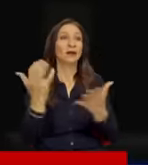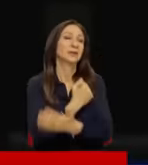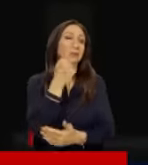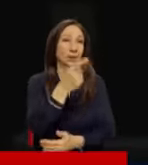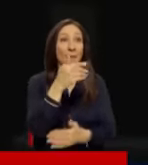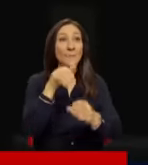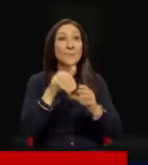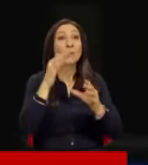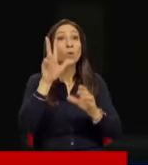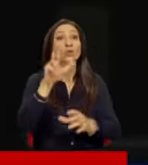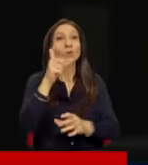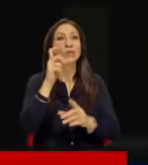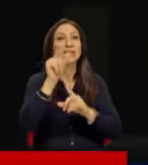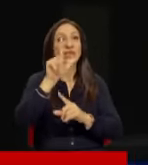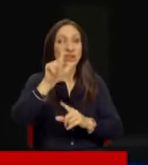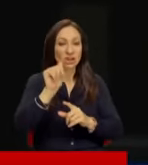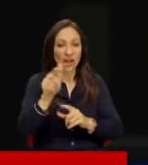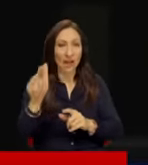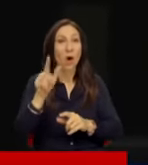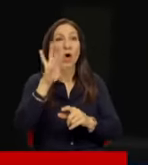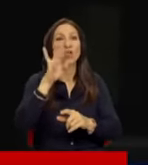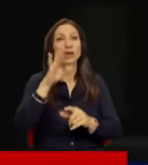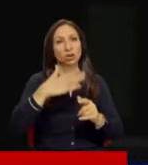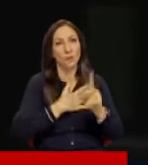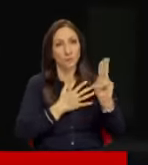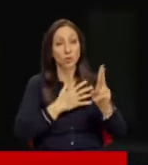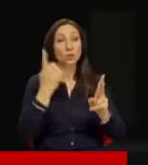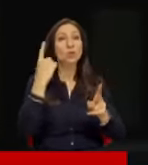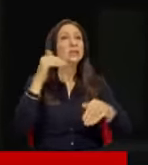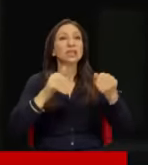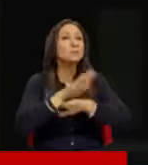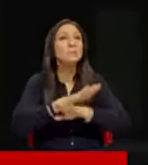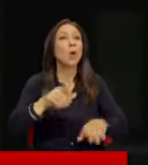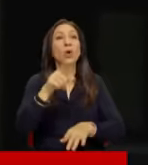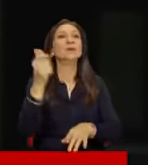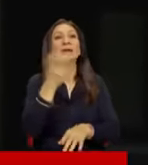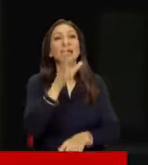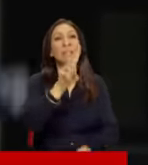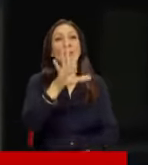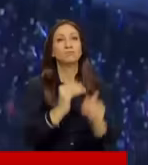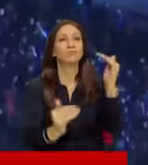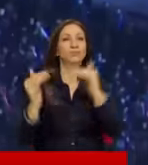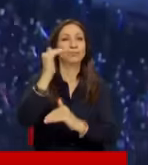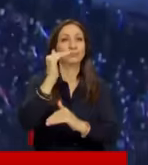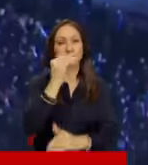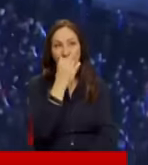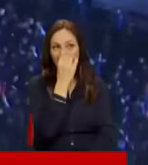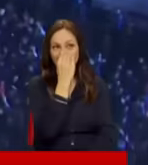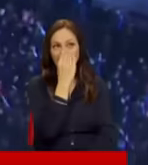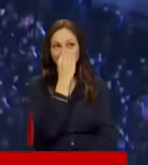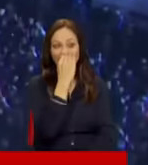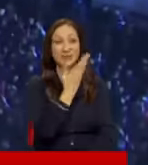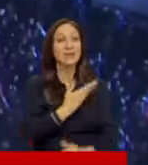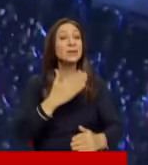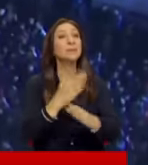yakaladı. Mevcutta 39 ilçenin 14'ü CHP'deydi. Dün yapılan seçimle o sayı 25'e yükseldi. Sevgili